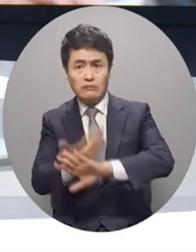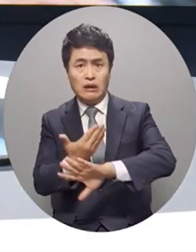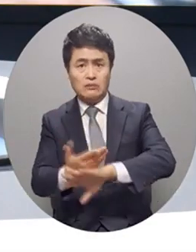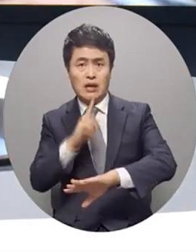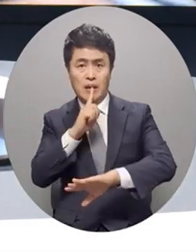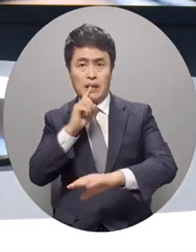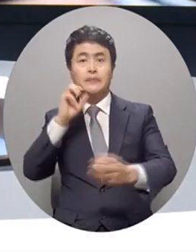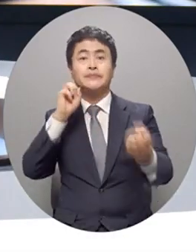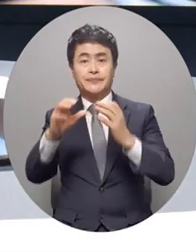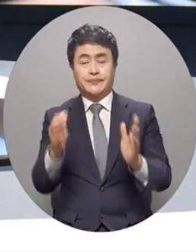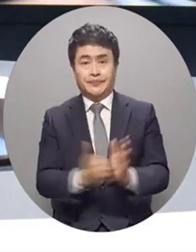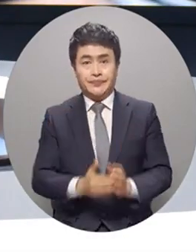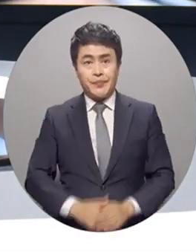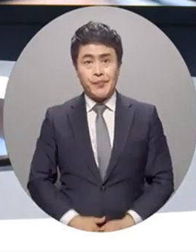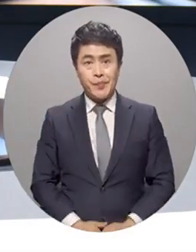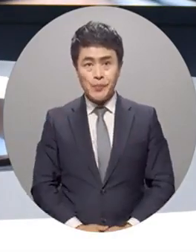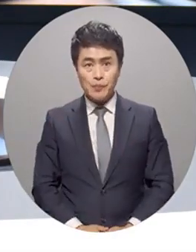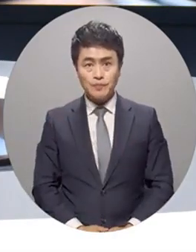구승훈